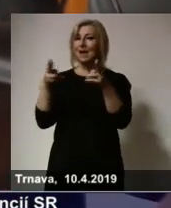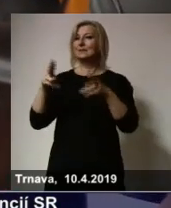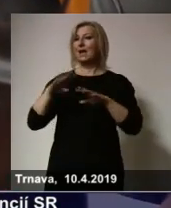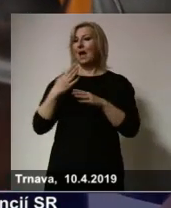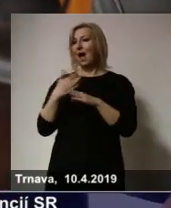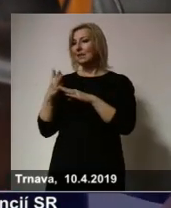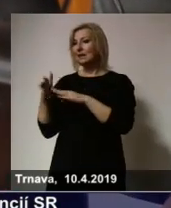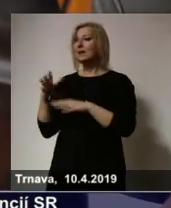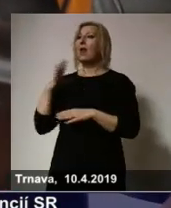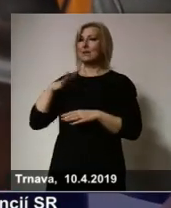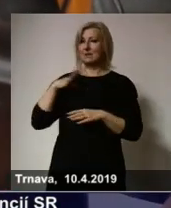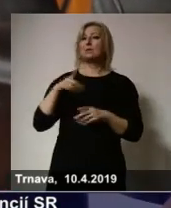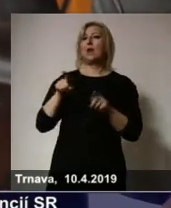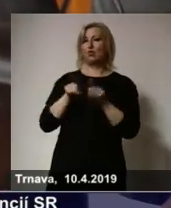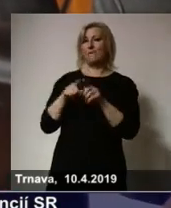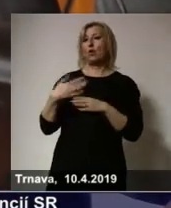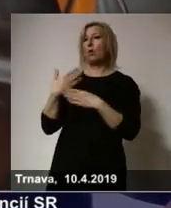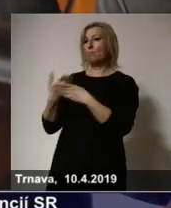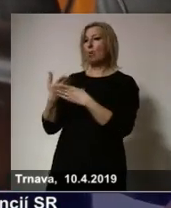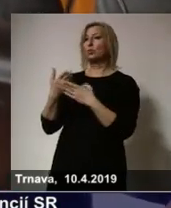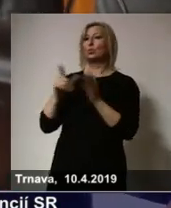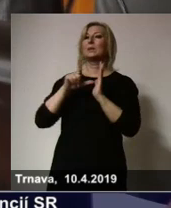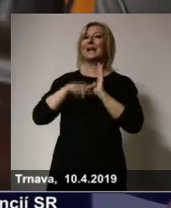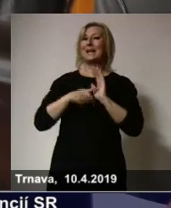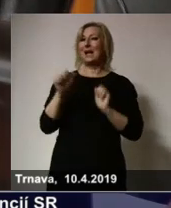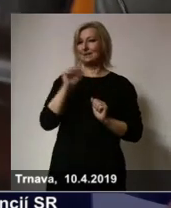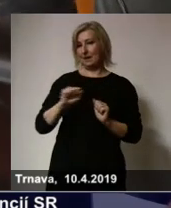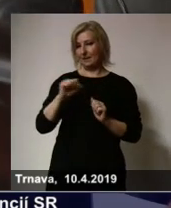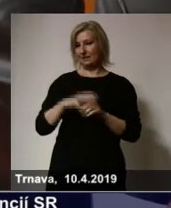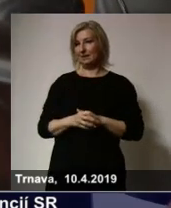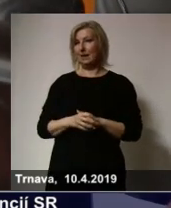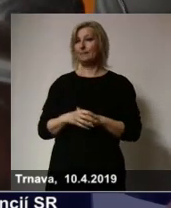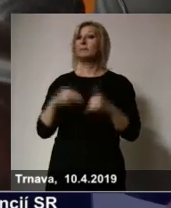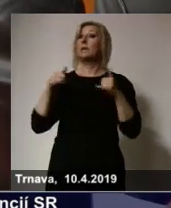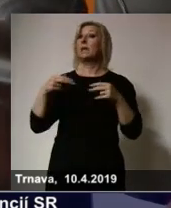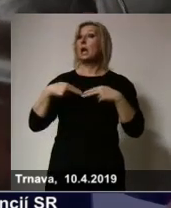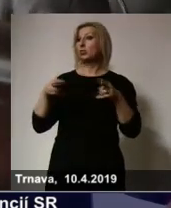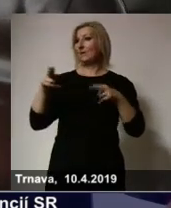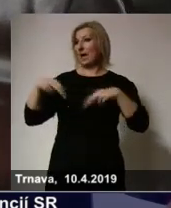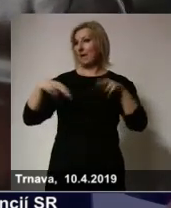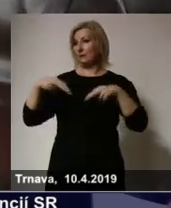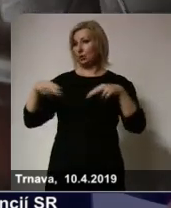Na teraz informácia, otváram k tomuto bodu rozpravu.